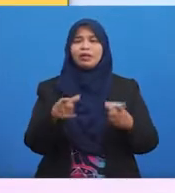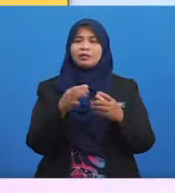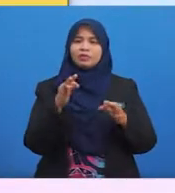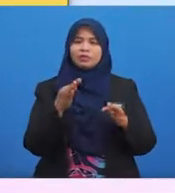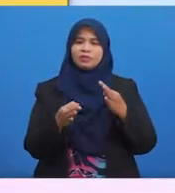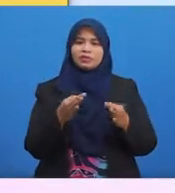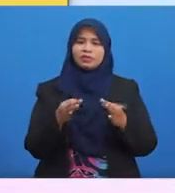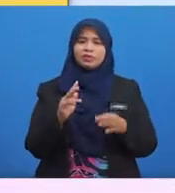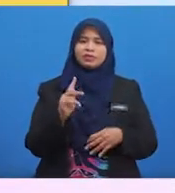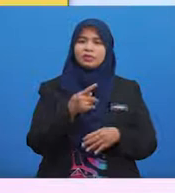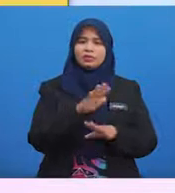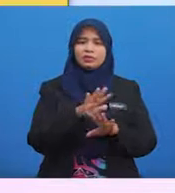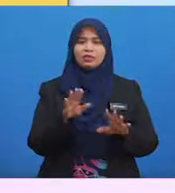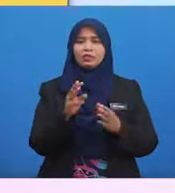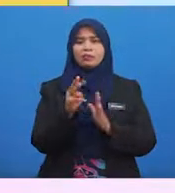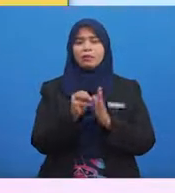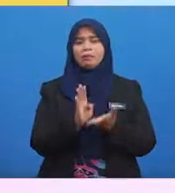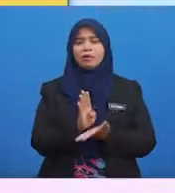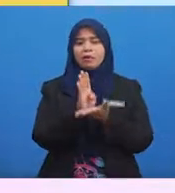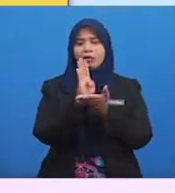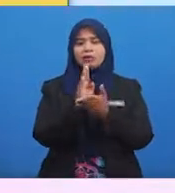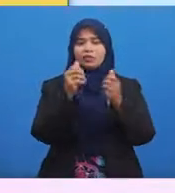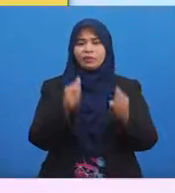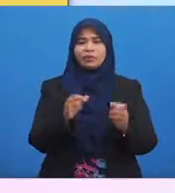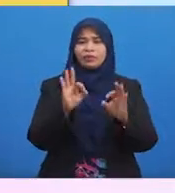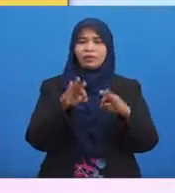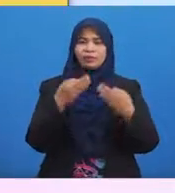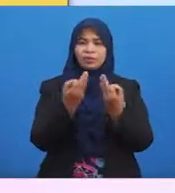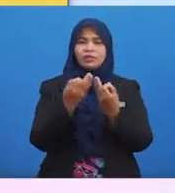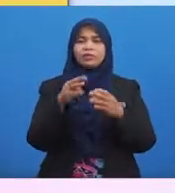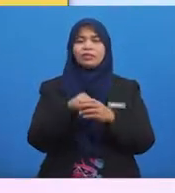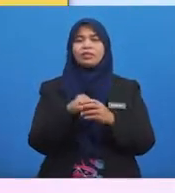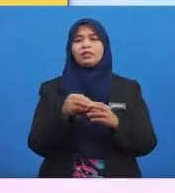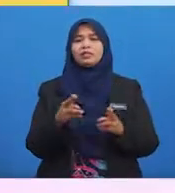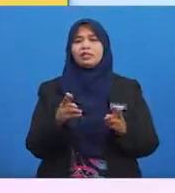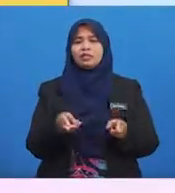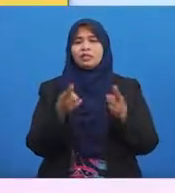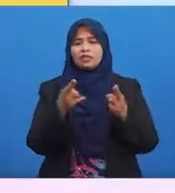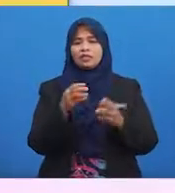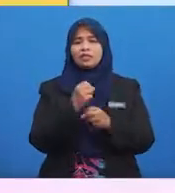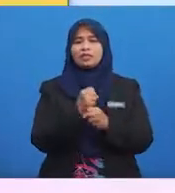tidak membantu Hali keluarga dalam meringankan kejeruan